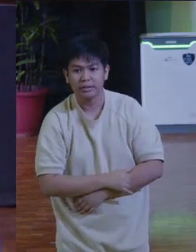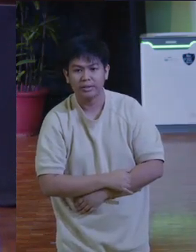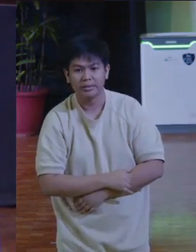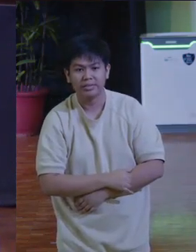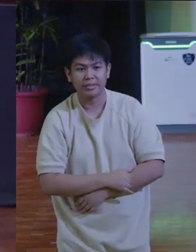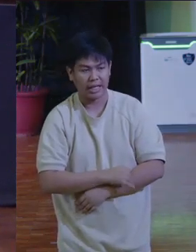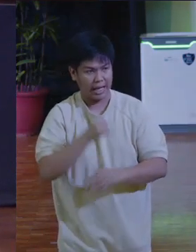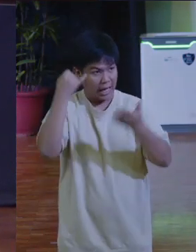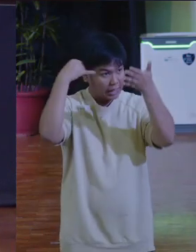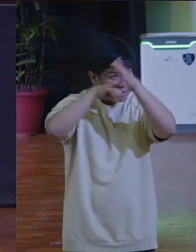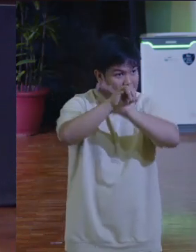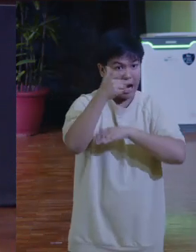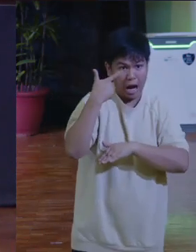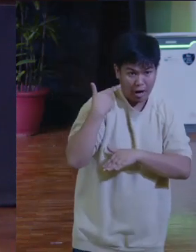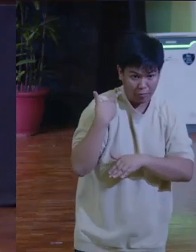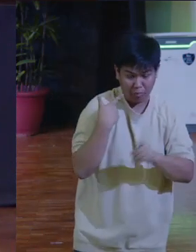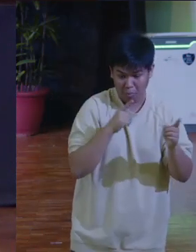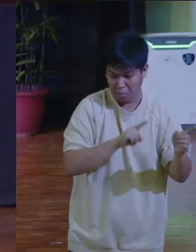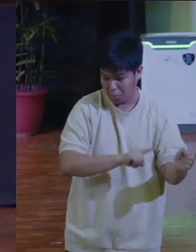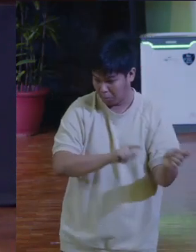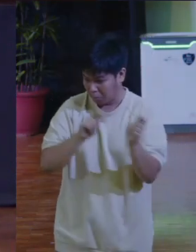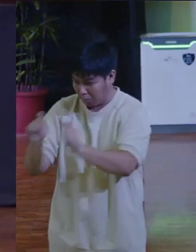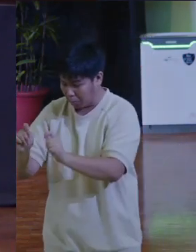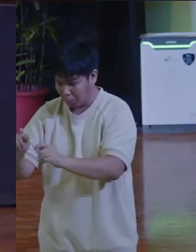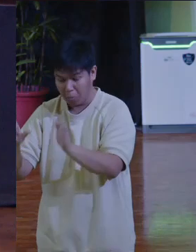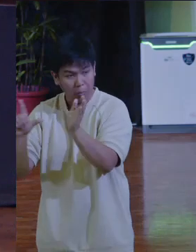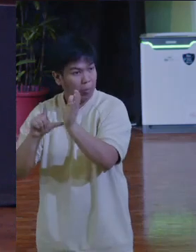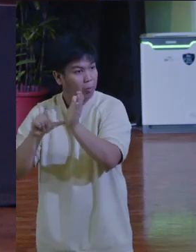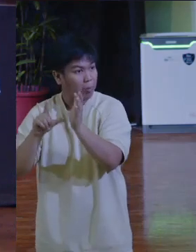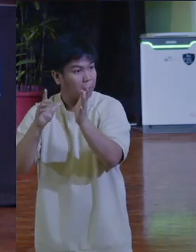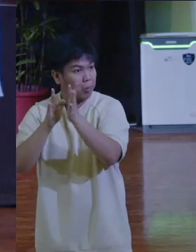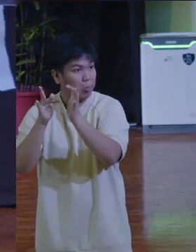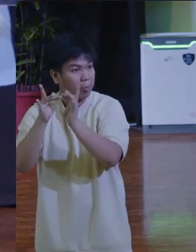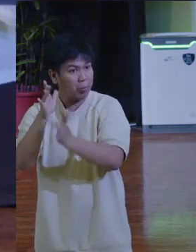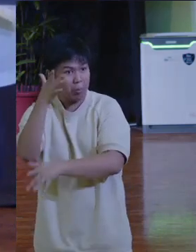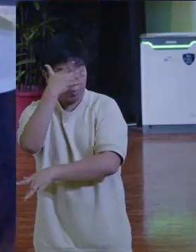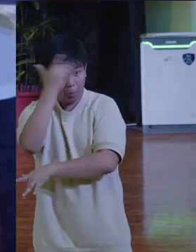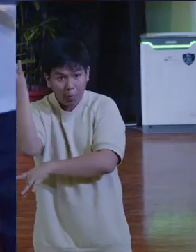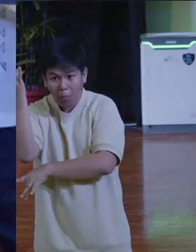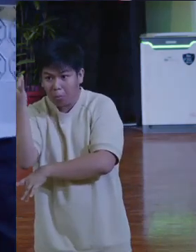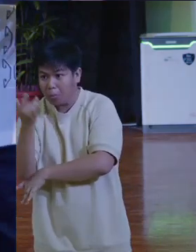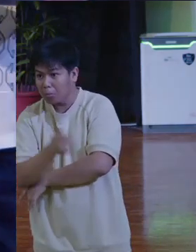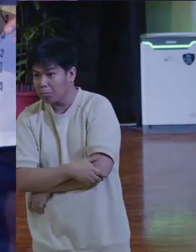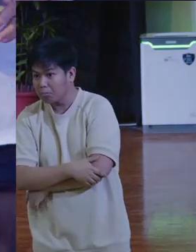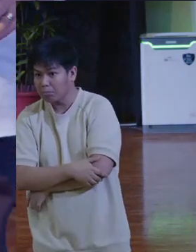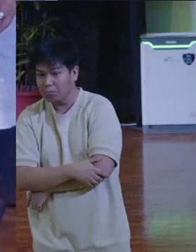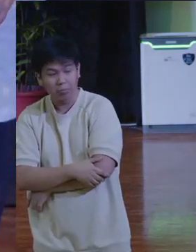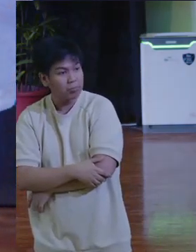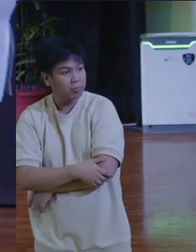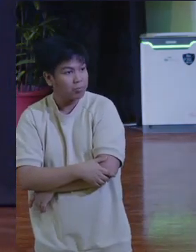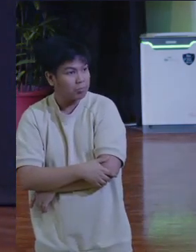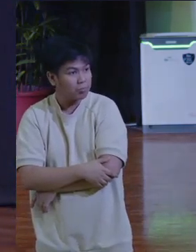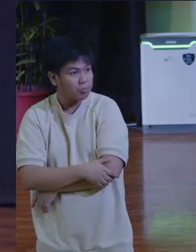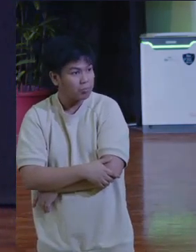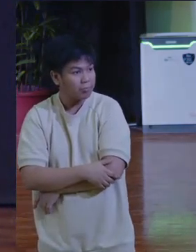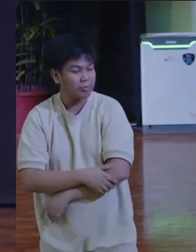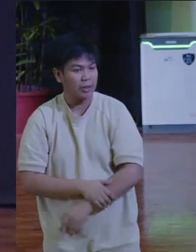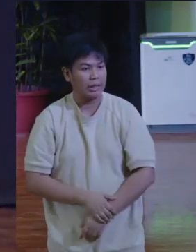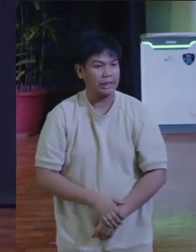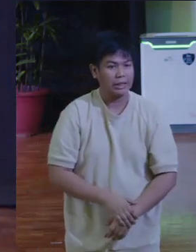dito sa Isaiah, ang mabuting balita na ibibigay sa mga nahihirapan, the good news to the